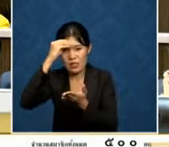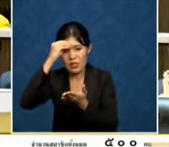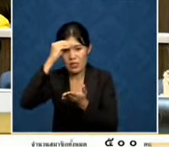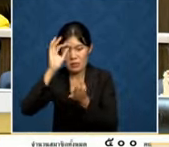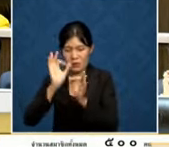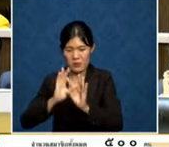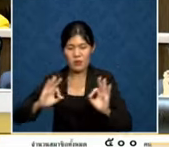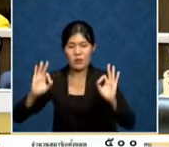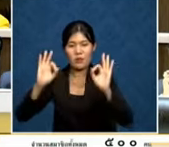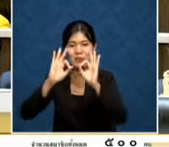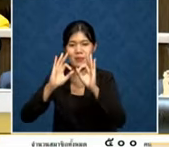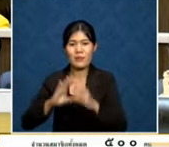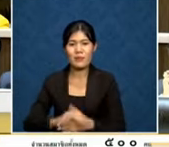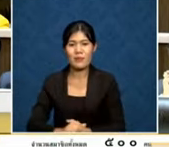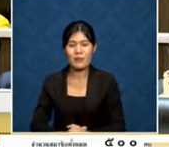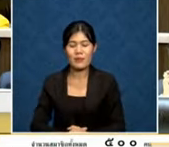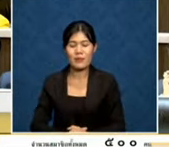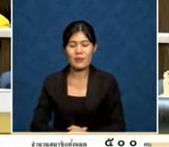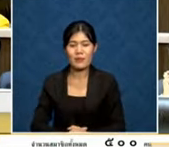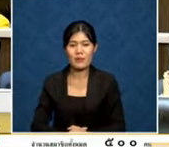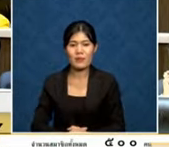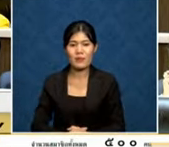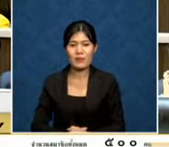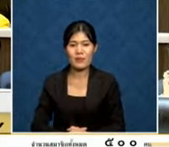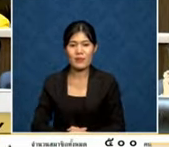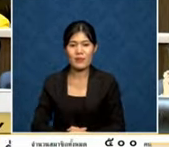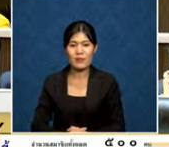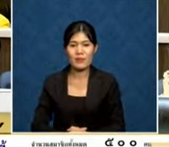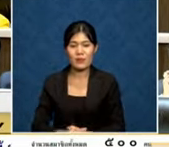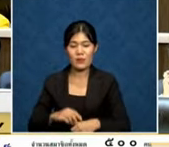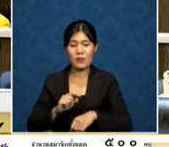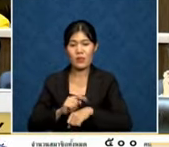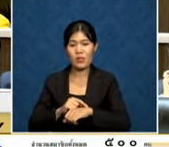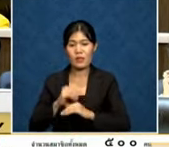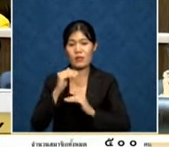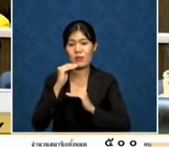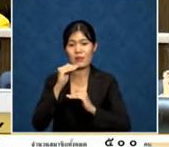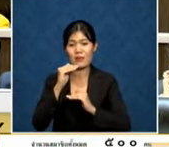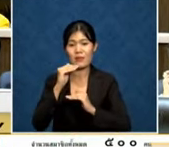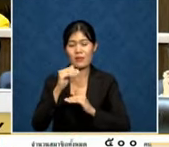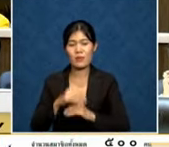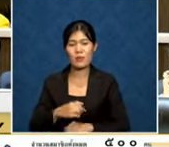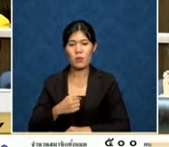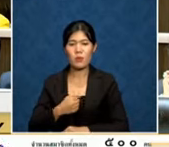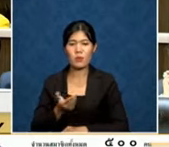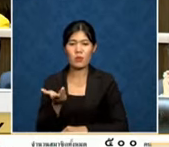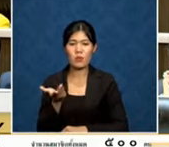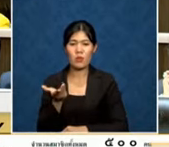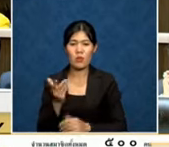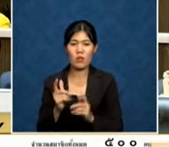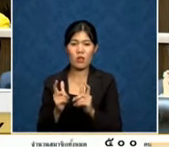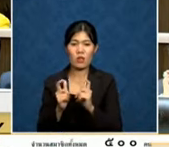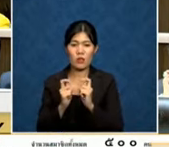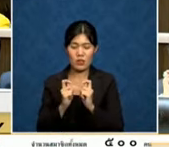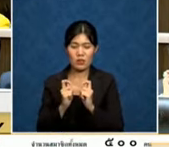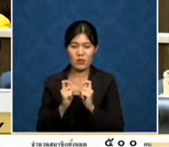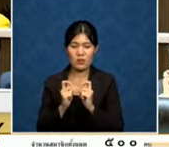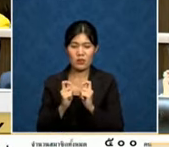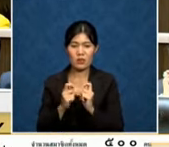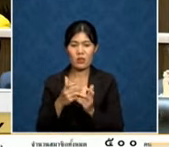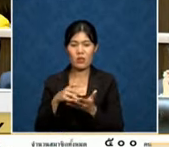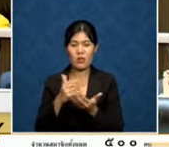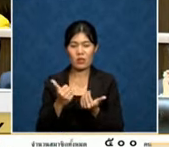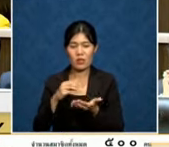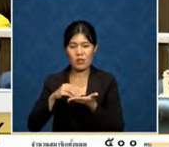จำเป็นและมีความสำคัญอย่างยิ่งด้วยเวลาจำกัดท่านประธานครับผมขออนุญาตเข้าเรื่องว่าการ